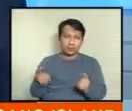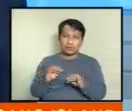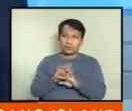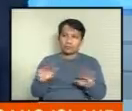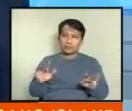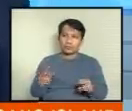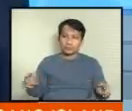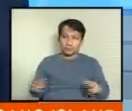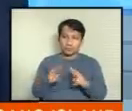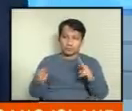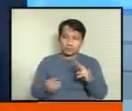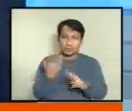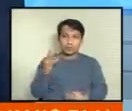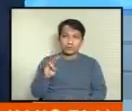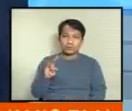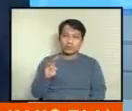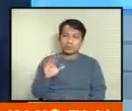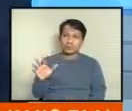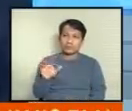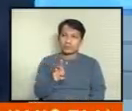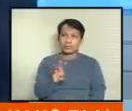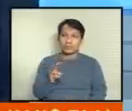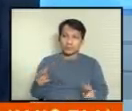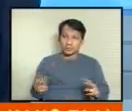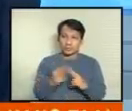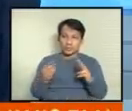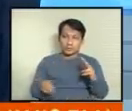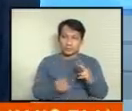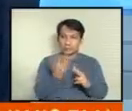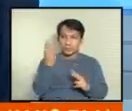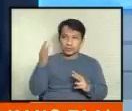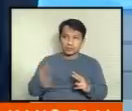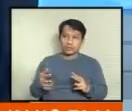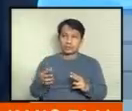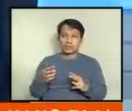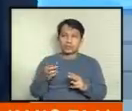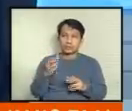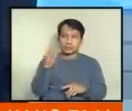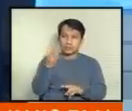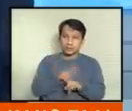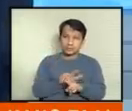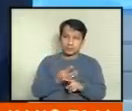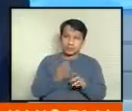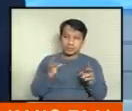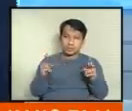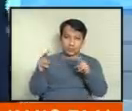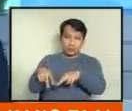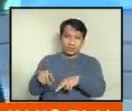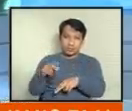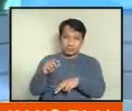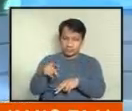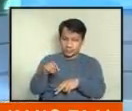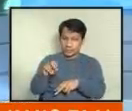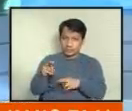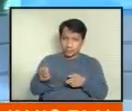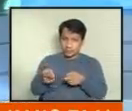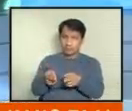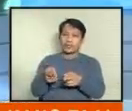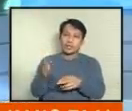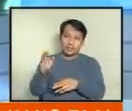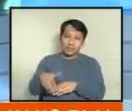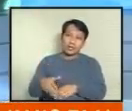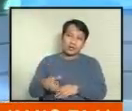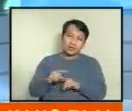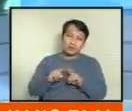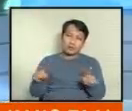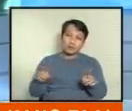Nang pumutok ang Bulkang Taal noong 1754, bumuga po ito ng abo ng 6 na buwan at natabunan po ito pong Pansipit River.